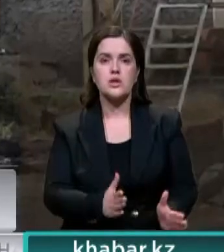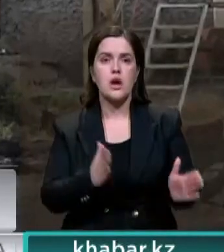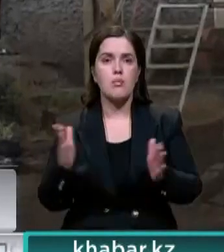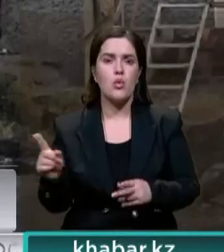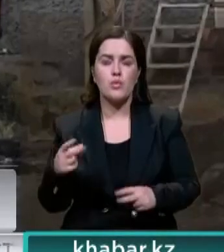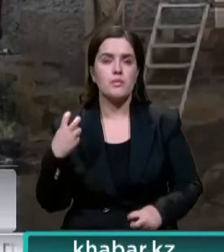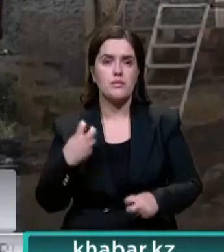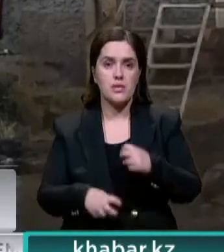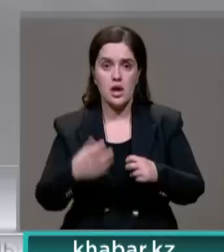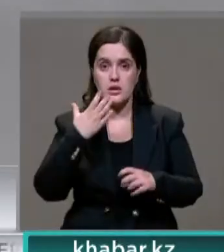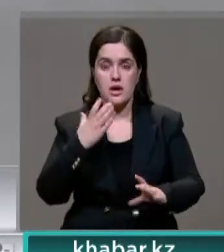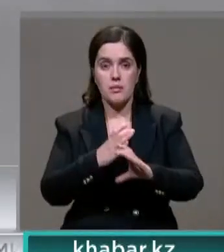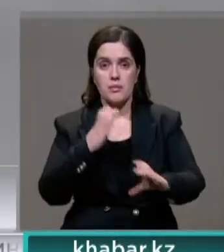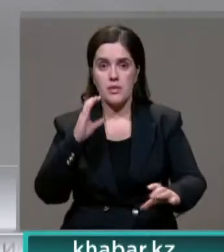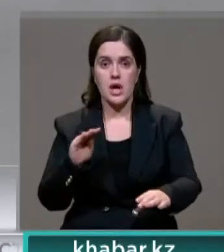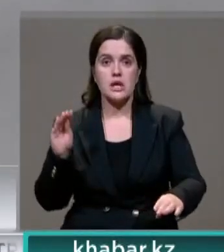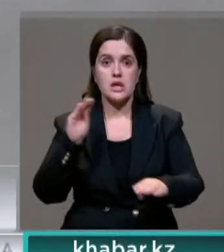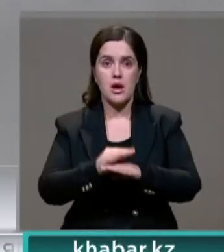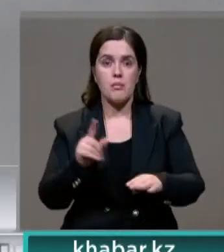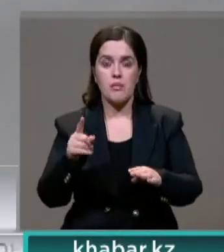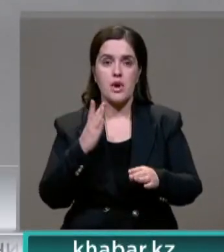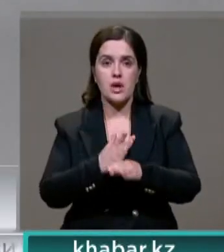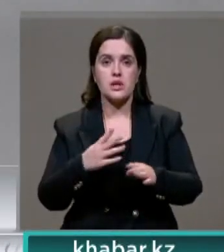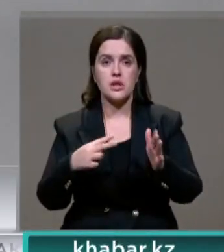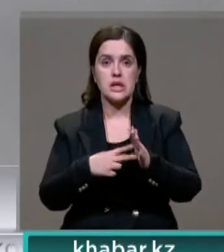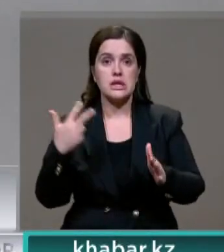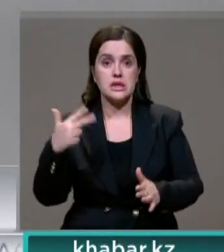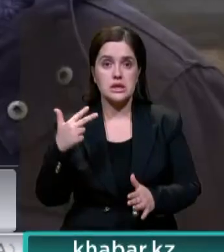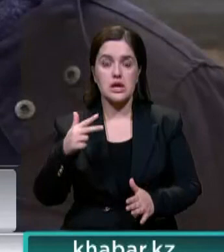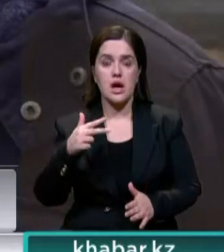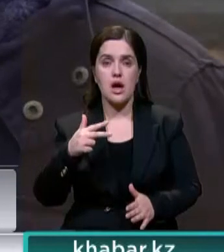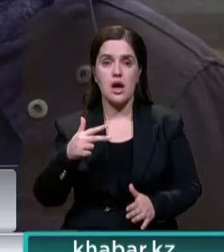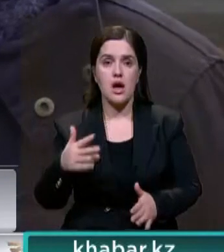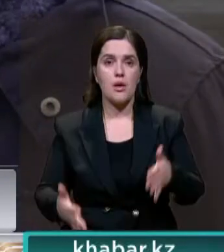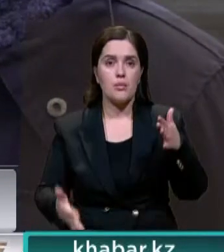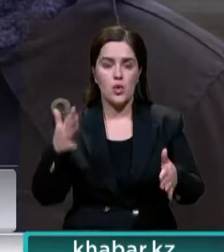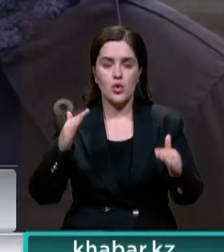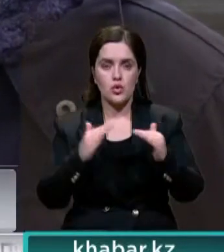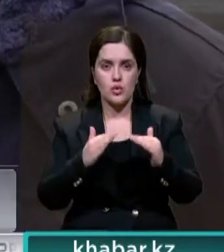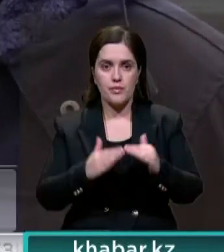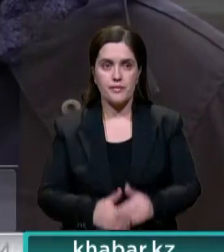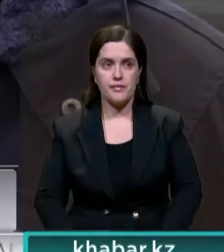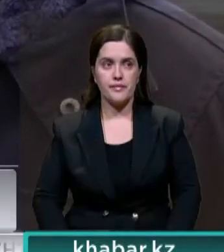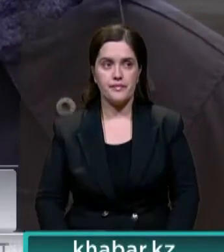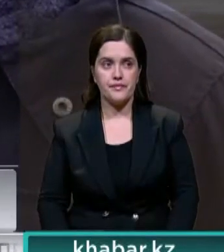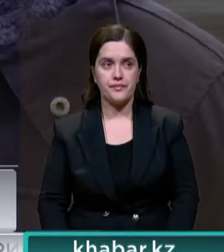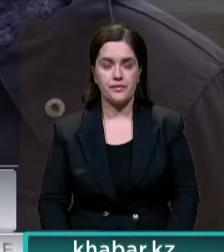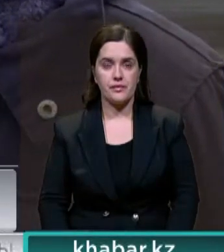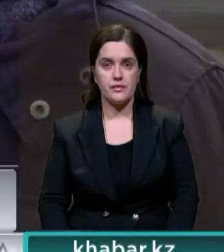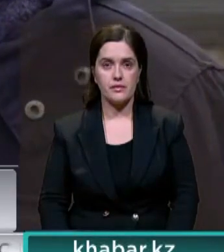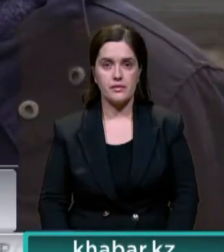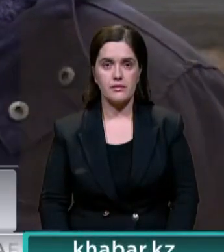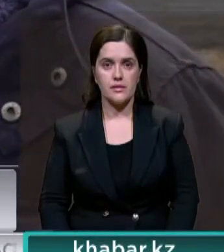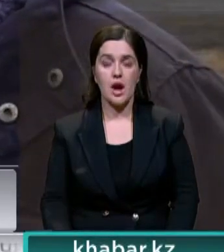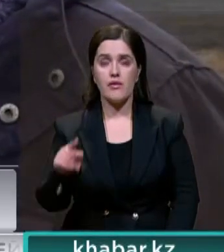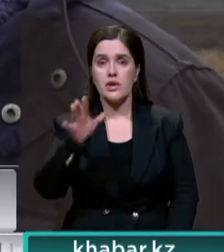что к тепломагистрали дополнительно начали подключать 30 многоквартирных домов. И в это время у нас немножко